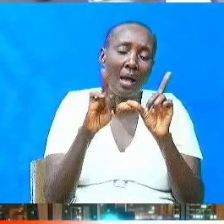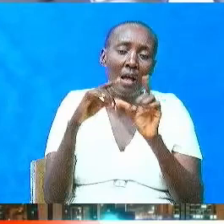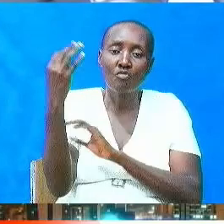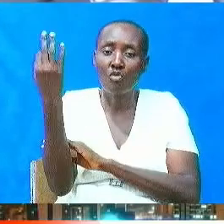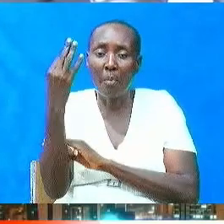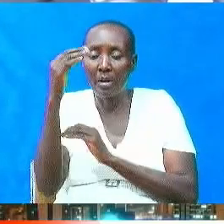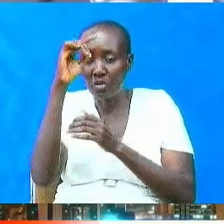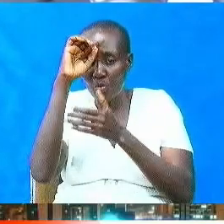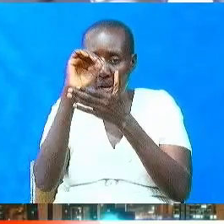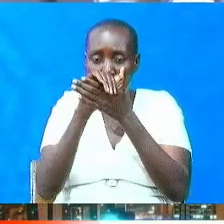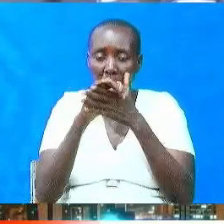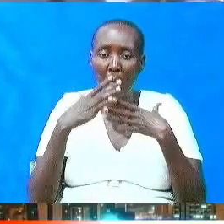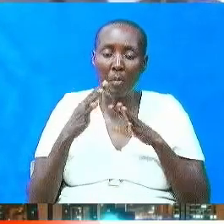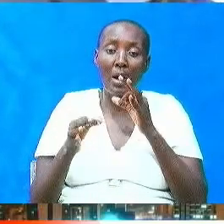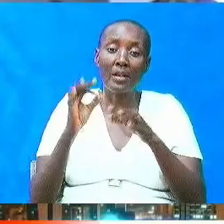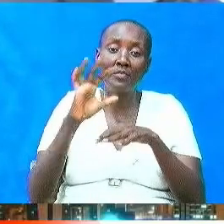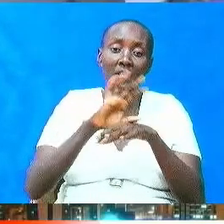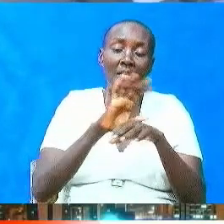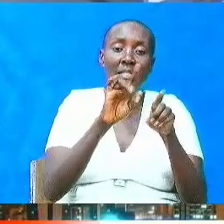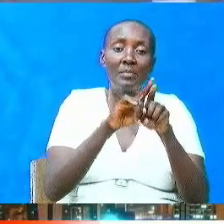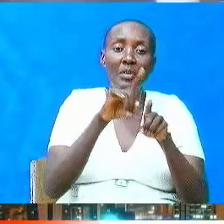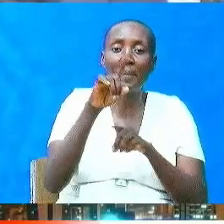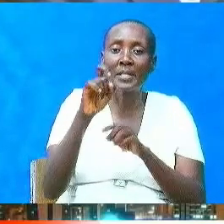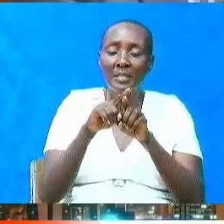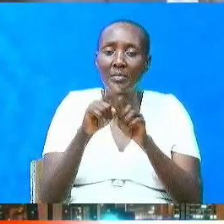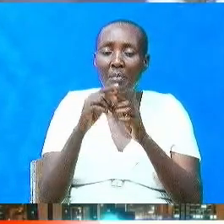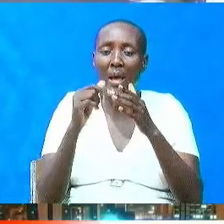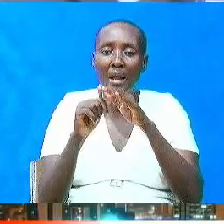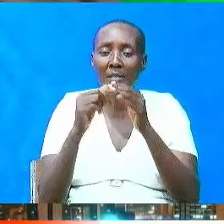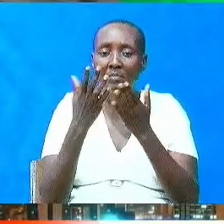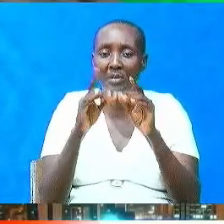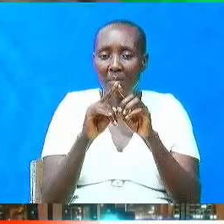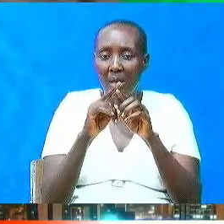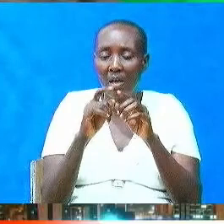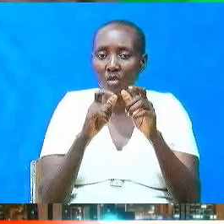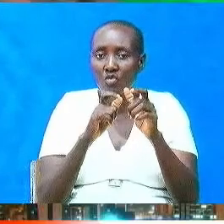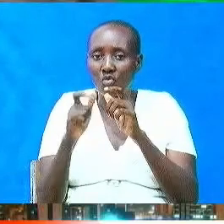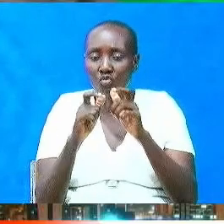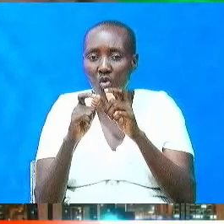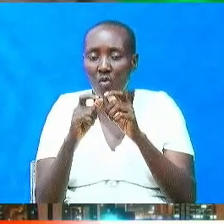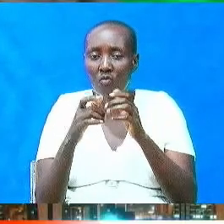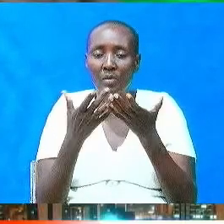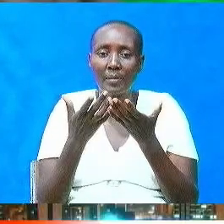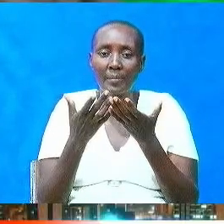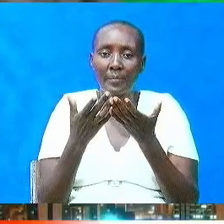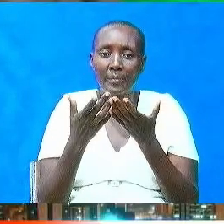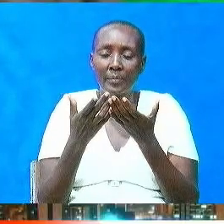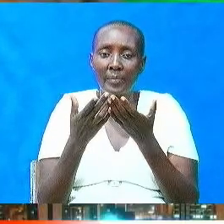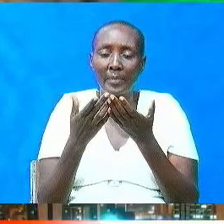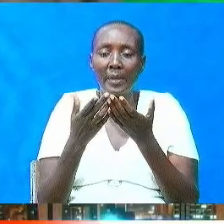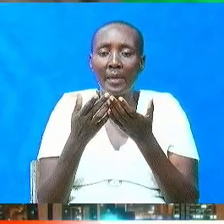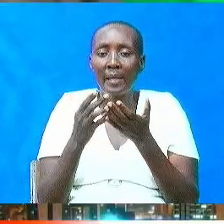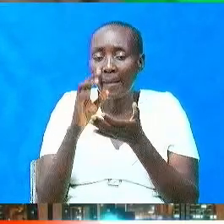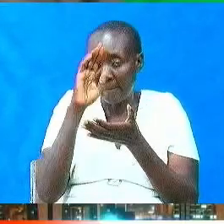waumini, na iwapo makanisa yanapaswa kuwa chini ya umavuli wa kuwadhibiti. And the doctrine, it comes down, boils down to